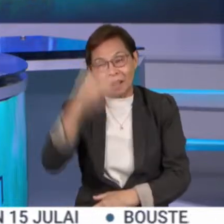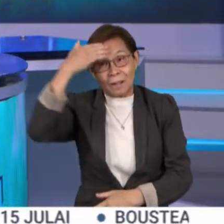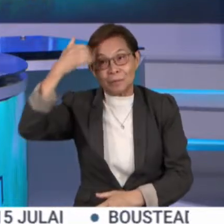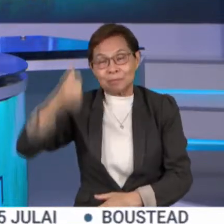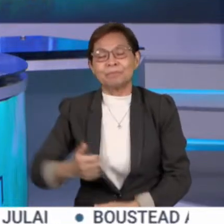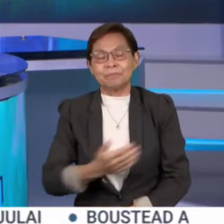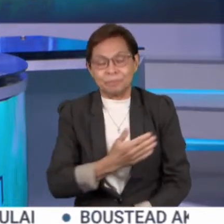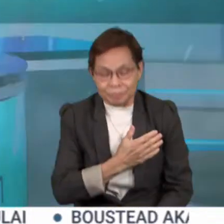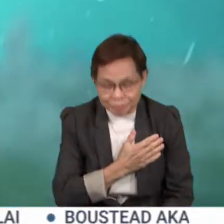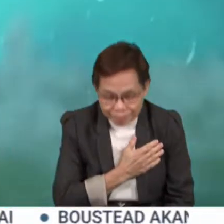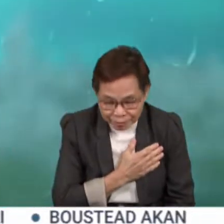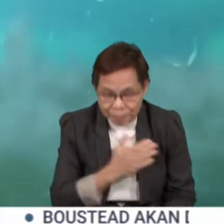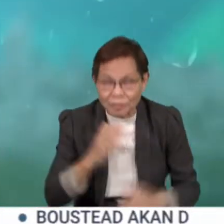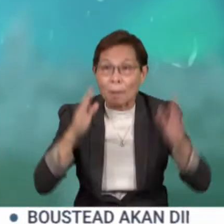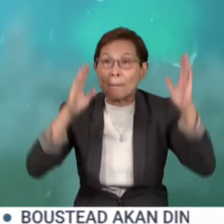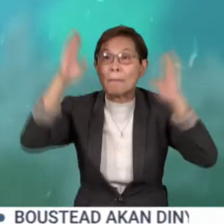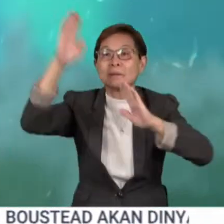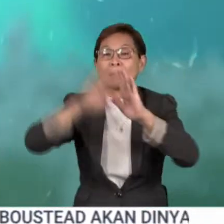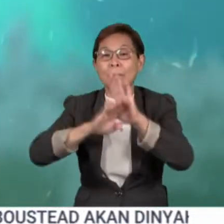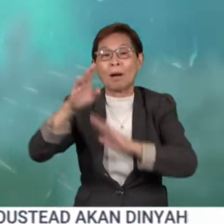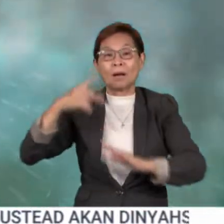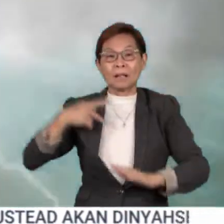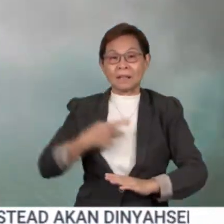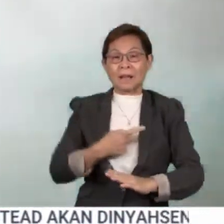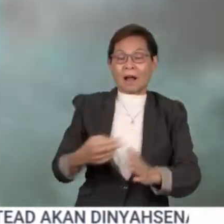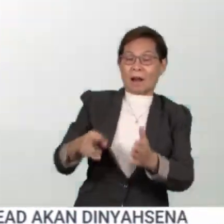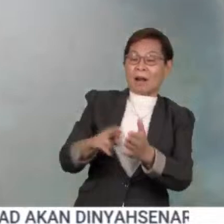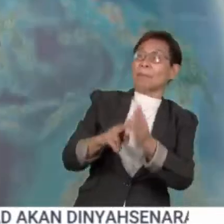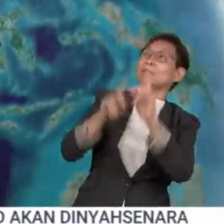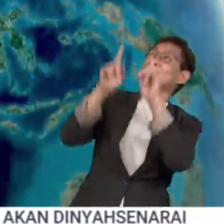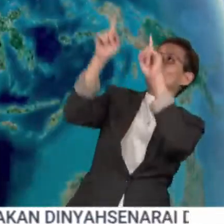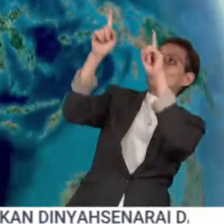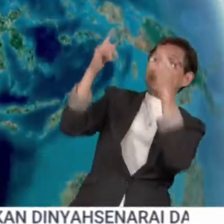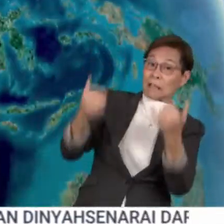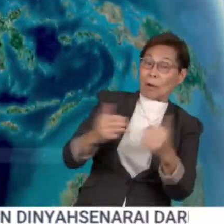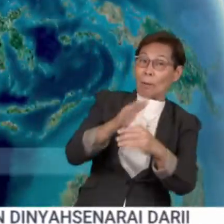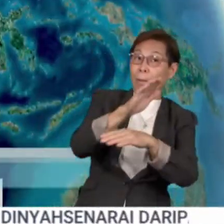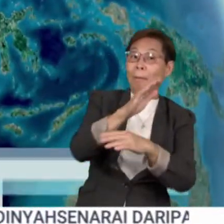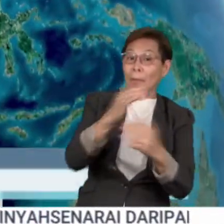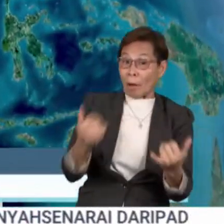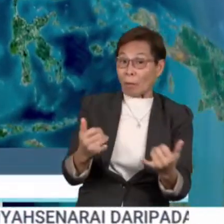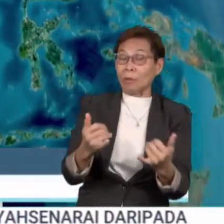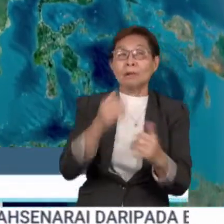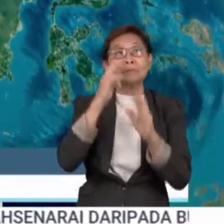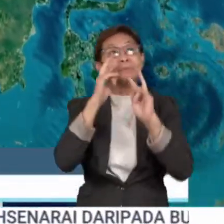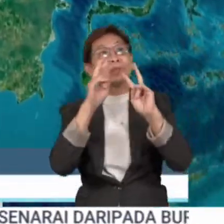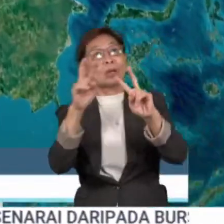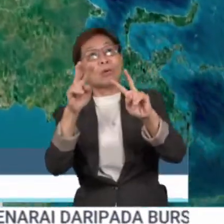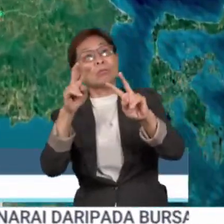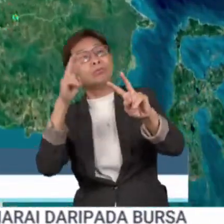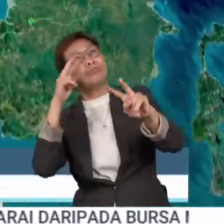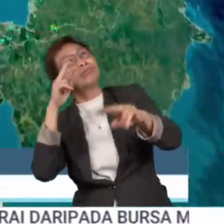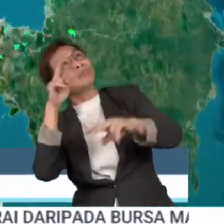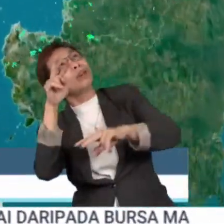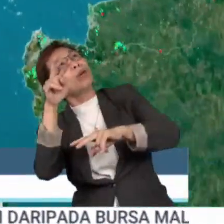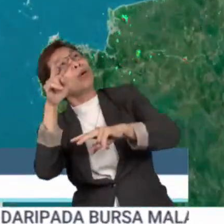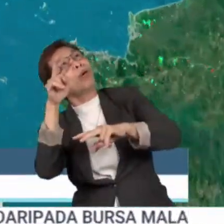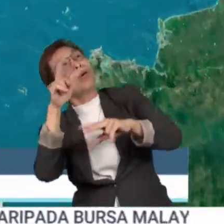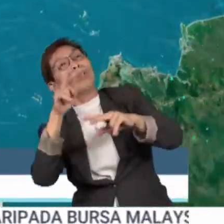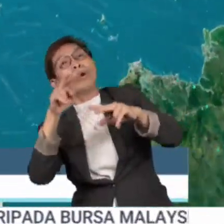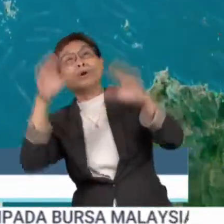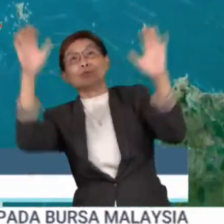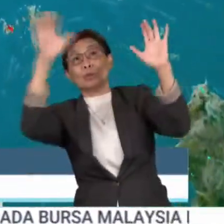Assalamualaikum dan salam Malaysia Madani. Kita mulakan laporan cuaca kita pada petang ini dengan melihat kepada tinjauan cuaca